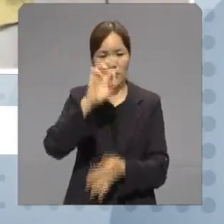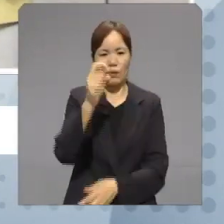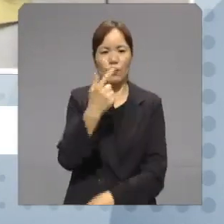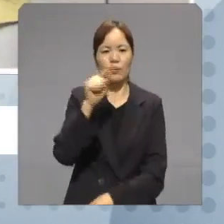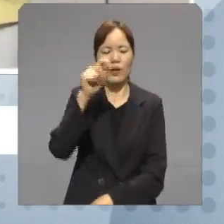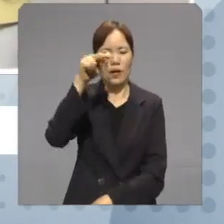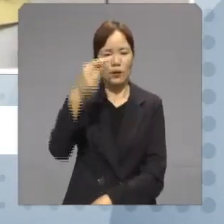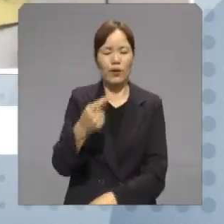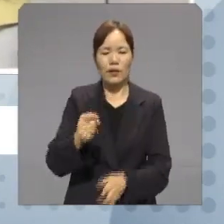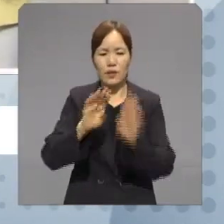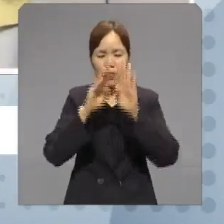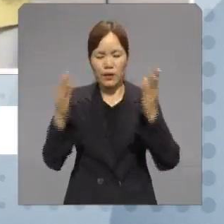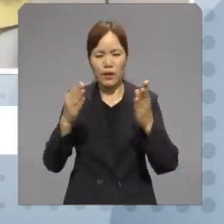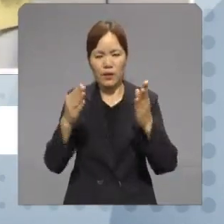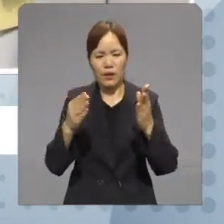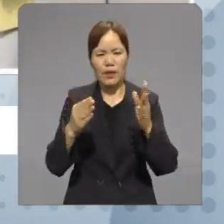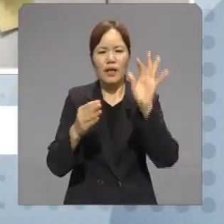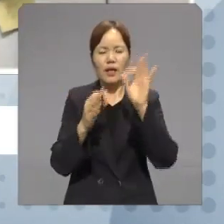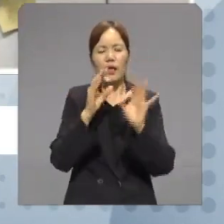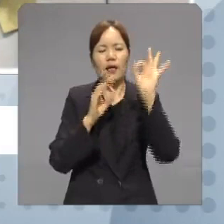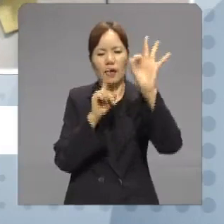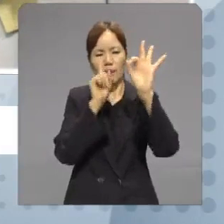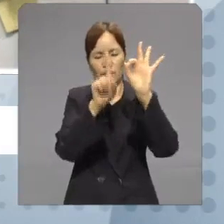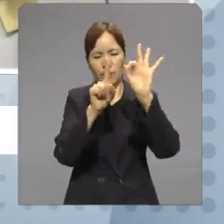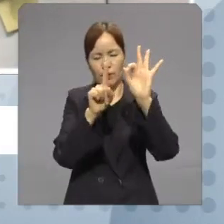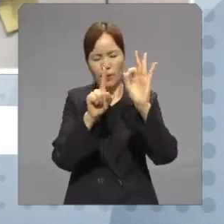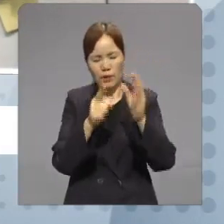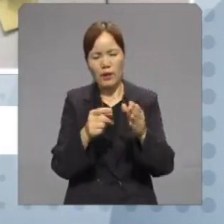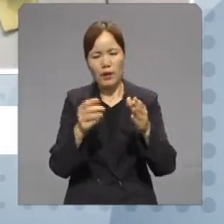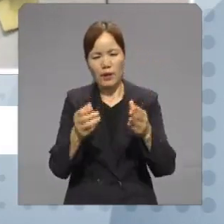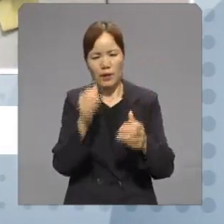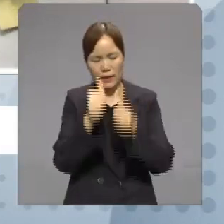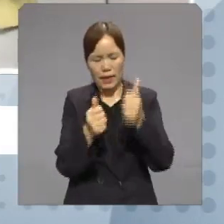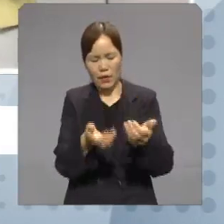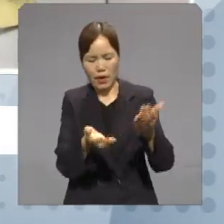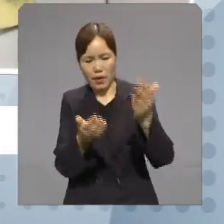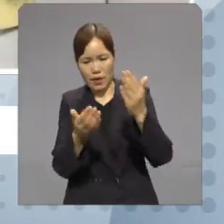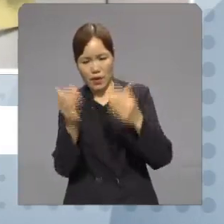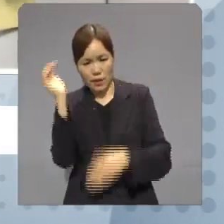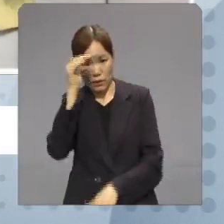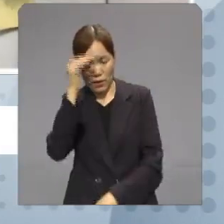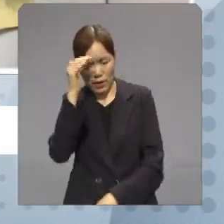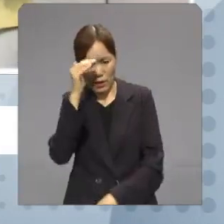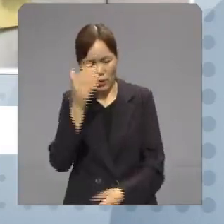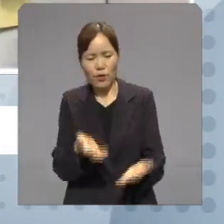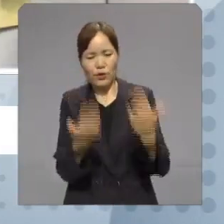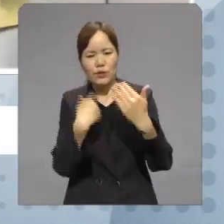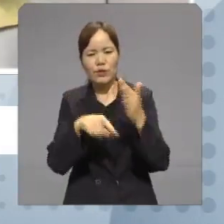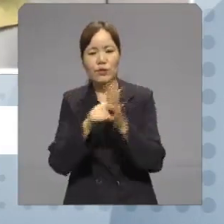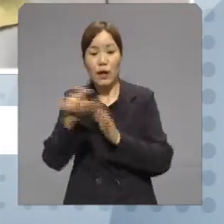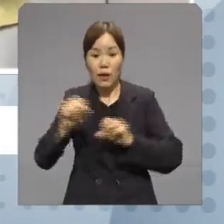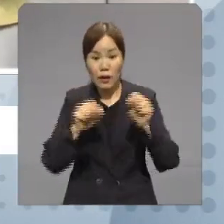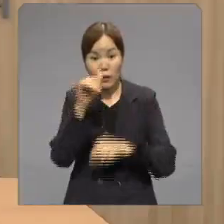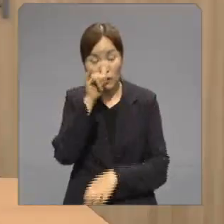열린 F1 그랑프리 대회 참관하시고 또 인천 유치를 위한 본격적인 현장 행보를 하셨다고요